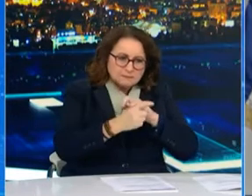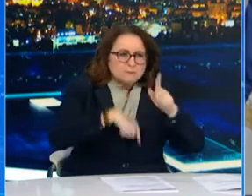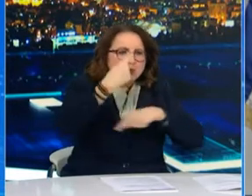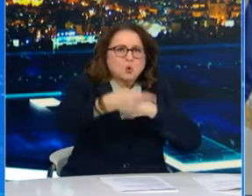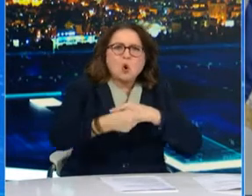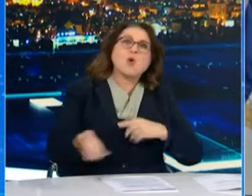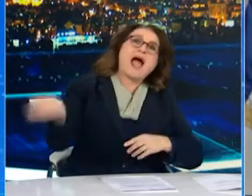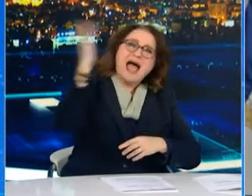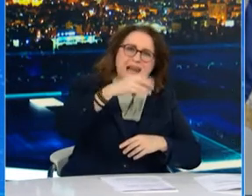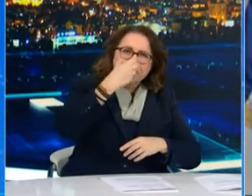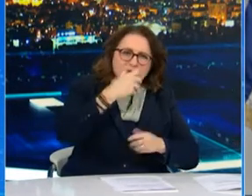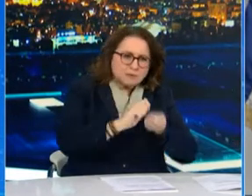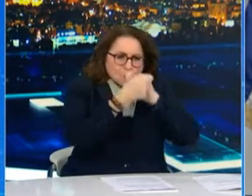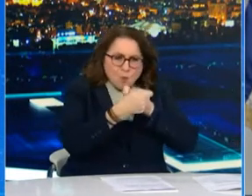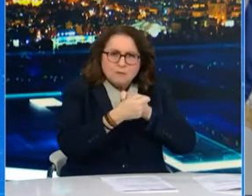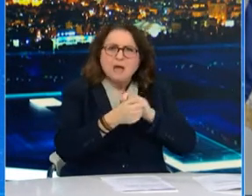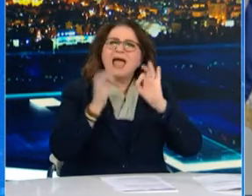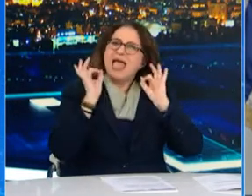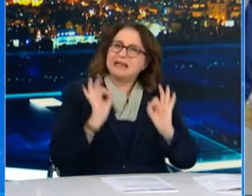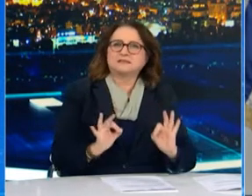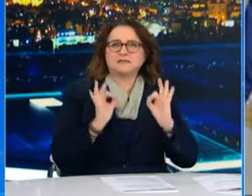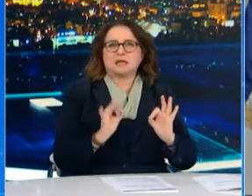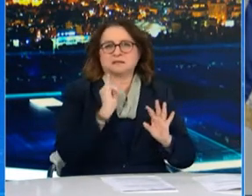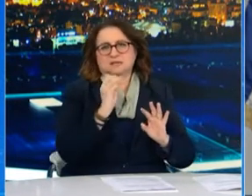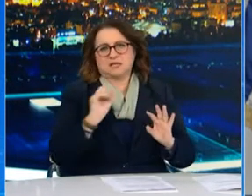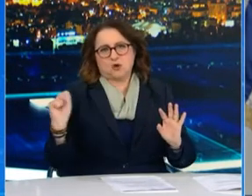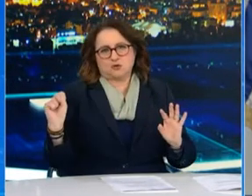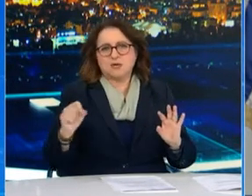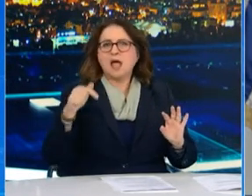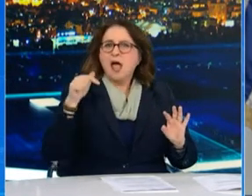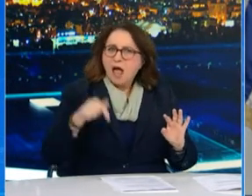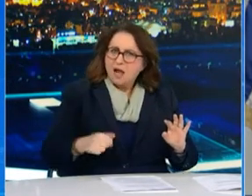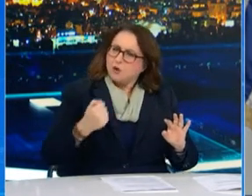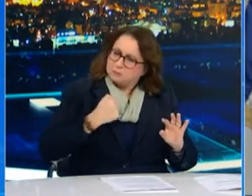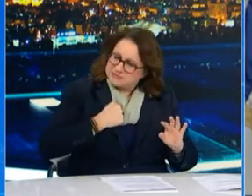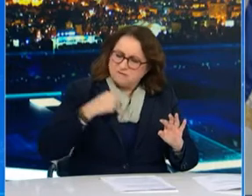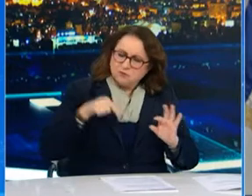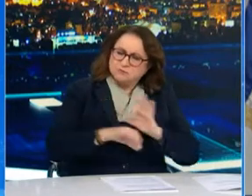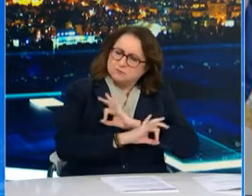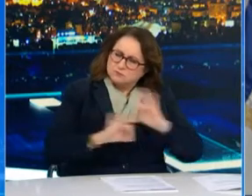Γιατί σήμερα έχουμε ένα εμβόλιο και γιατί η υπόσχεση υπάρχει από τη βιομηχανία ότι τα εμβόλια